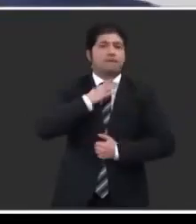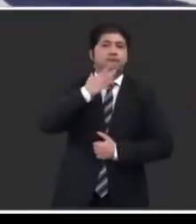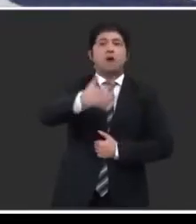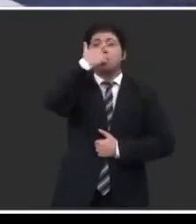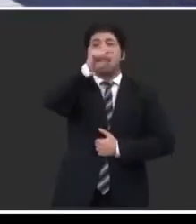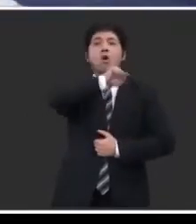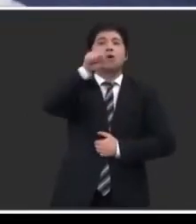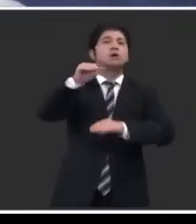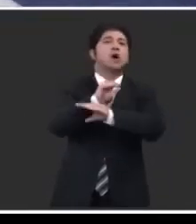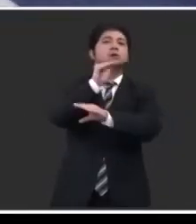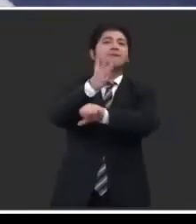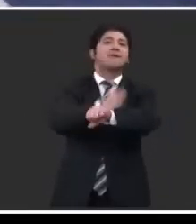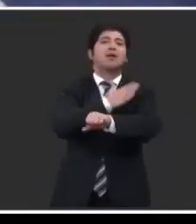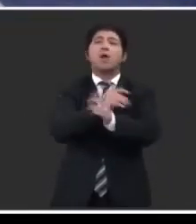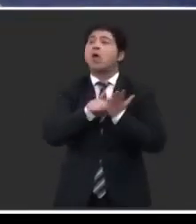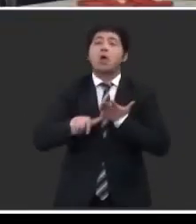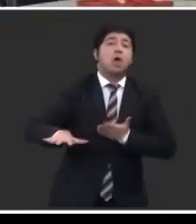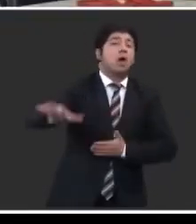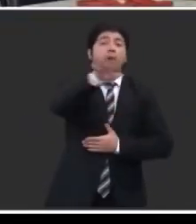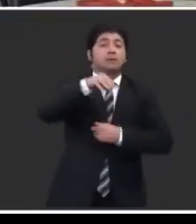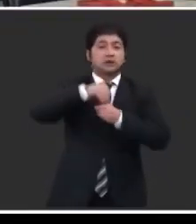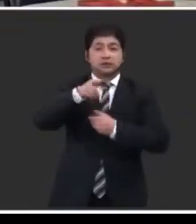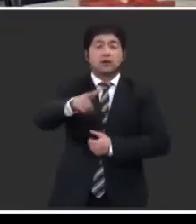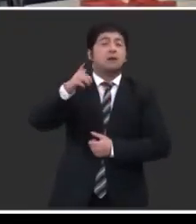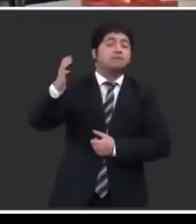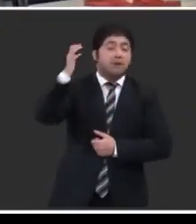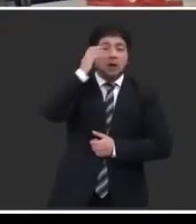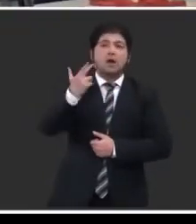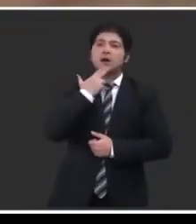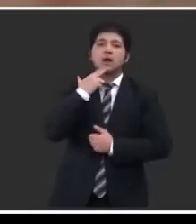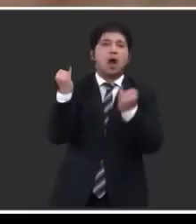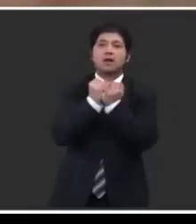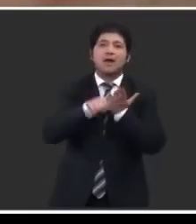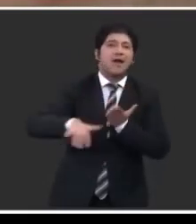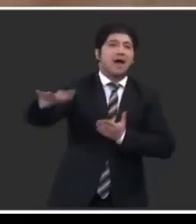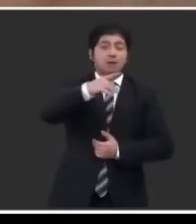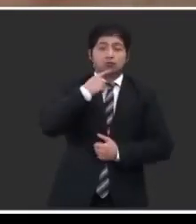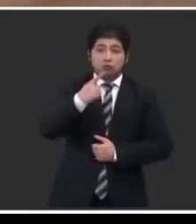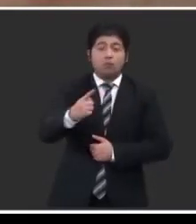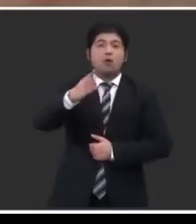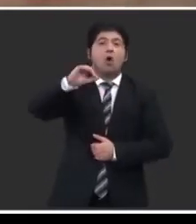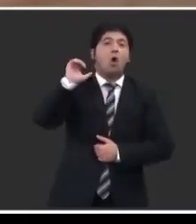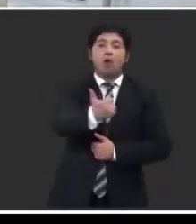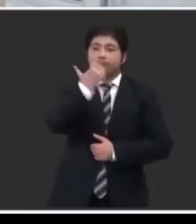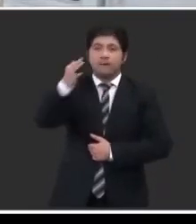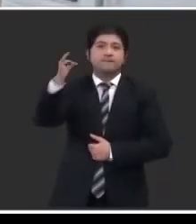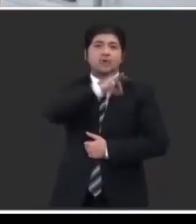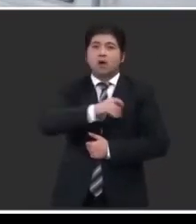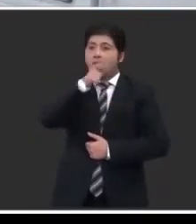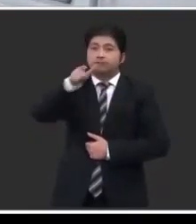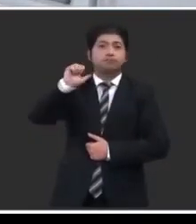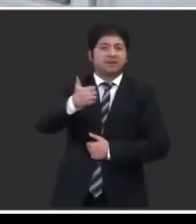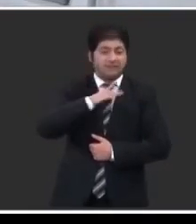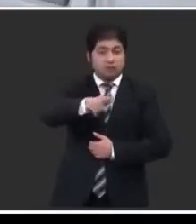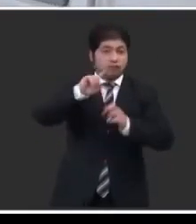köylerde yaşayan Vatandaşlarımızın tamamına Özellikle de Hanım kardeşlerimize önemli katkısı olacağına inandığım